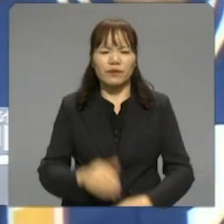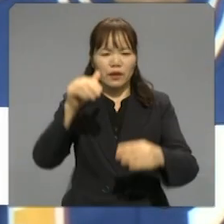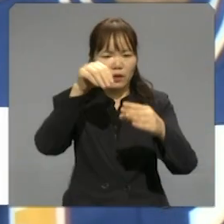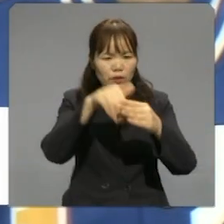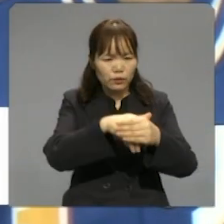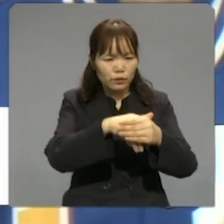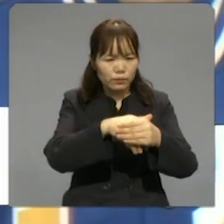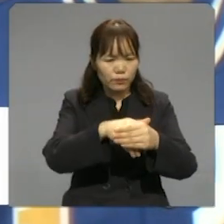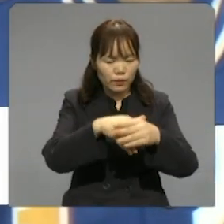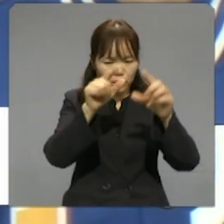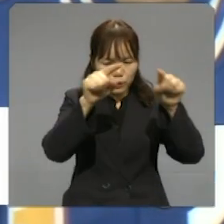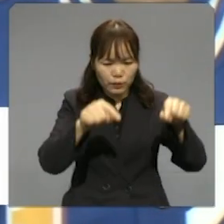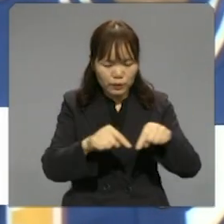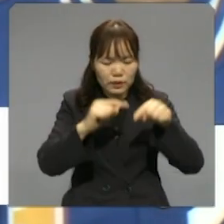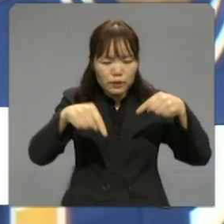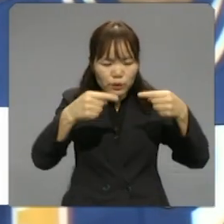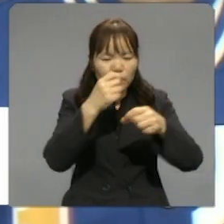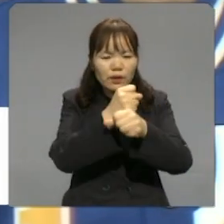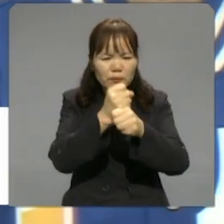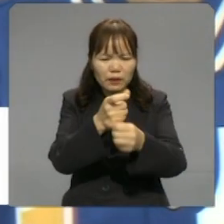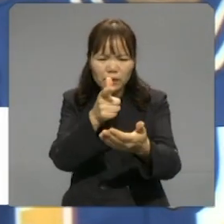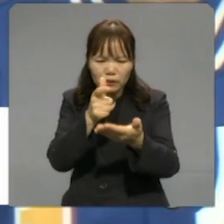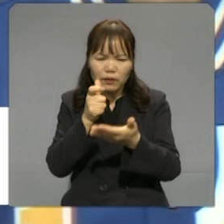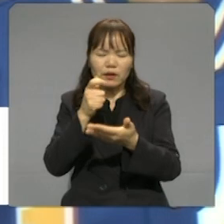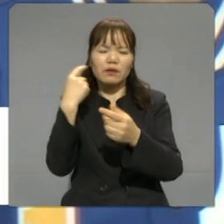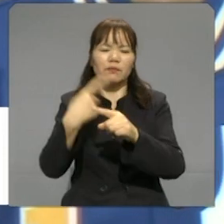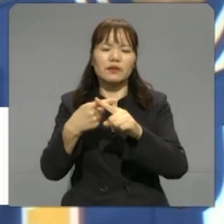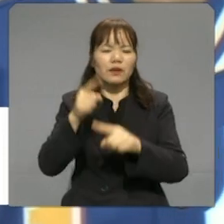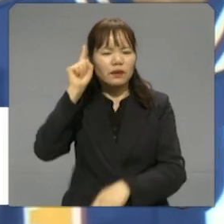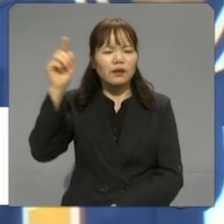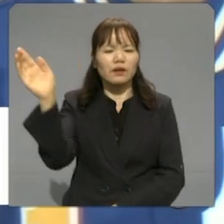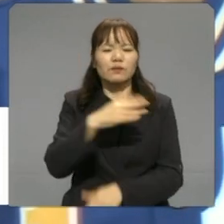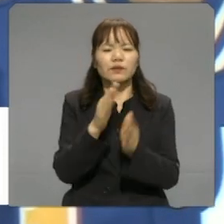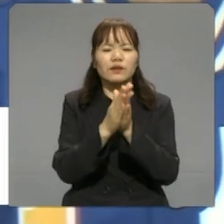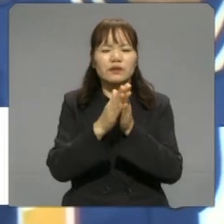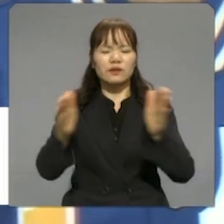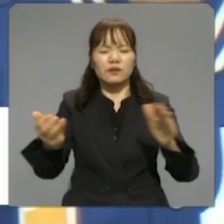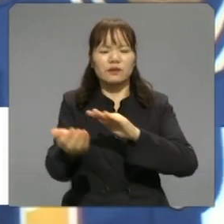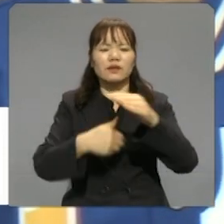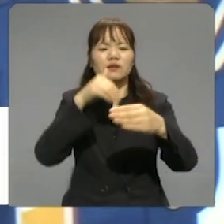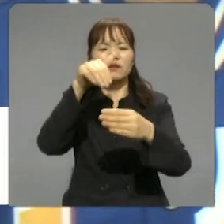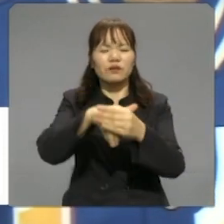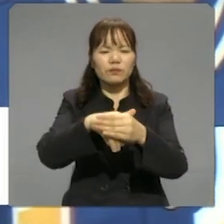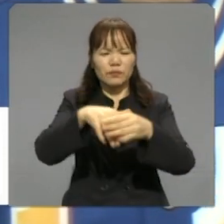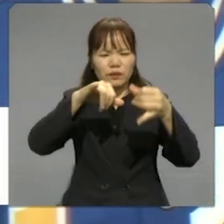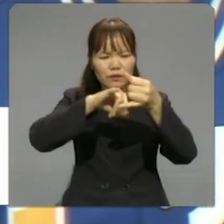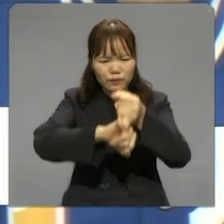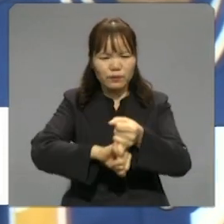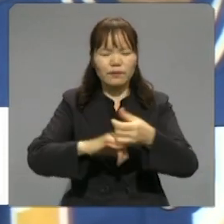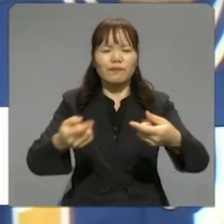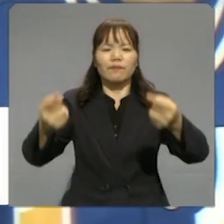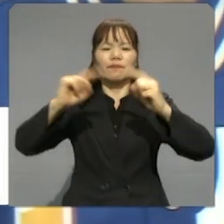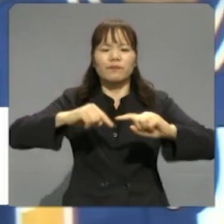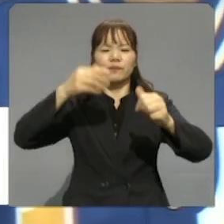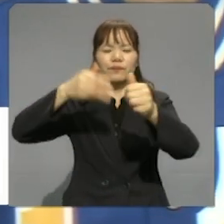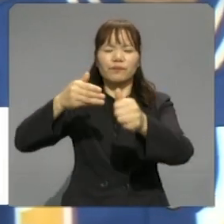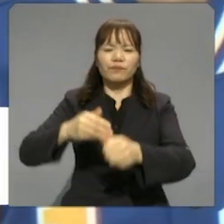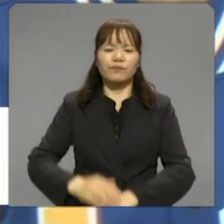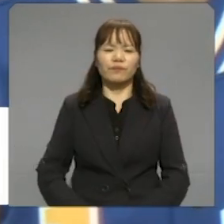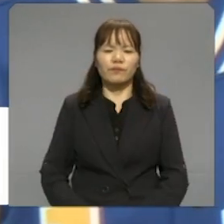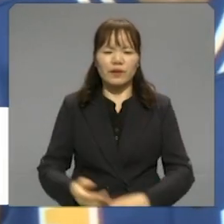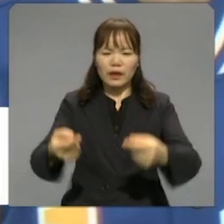투표지는 종이로 만든 판원이다. 내일부터 시작되는 사전투표 반드시 참여해 주시기